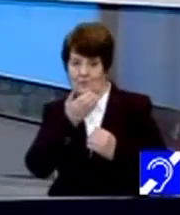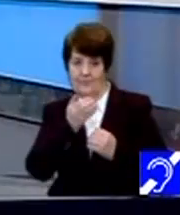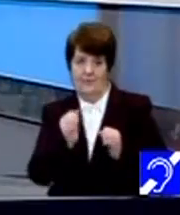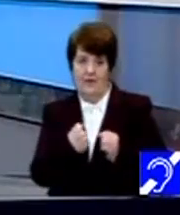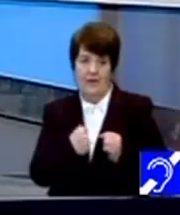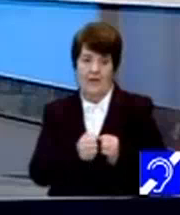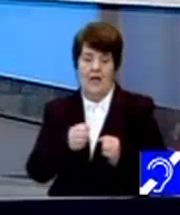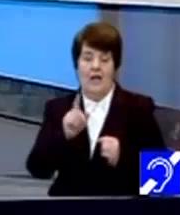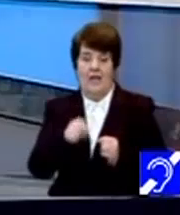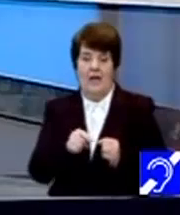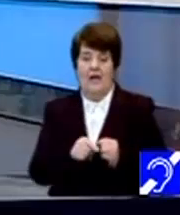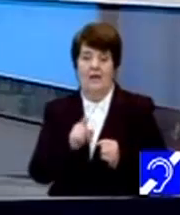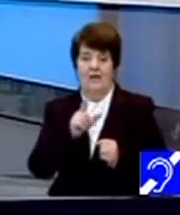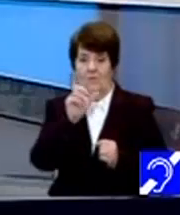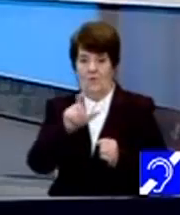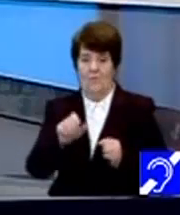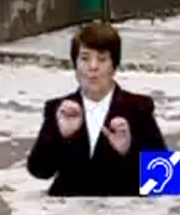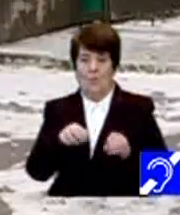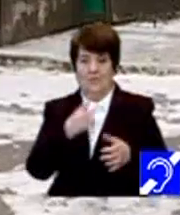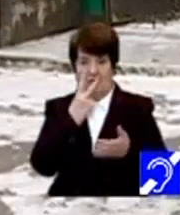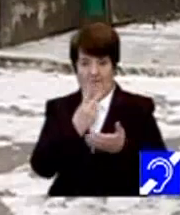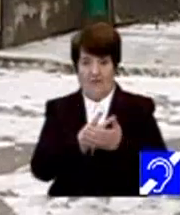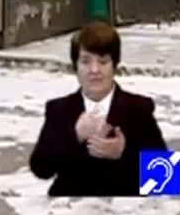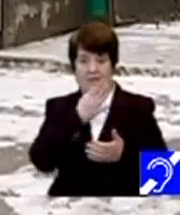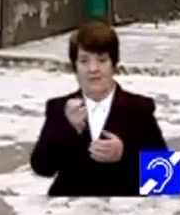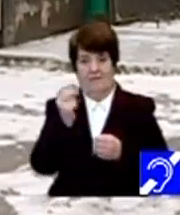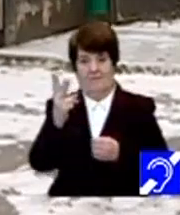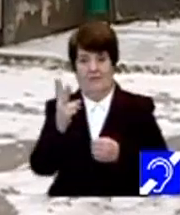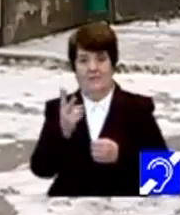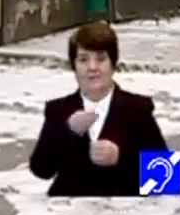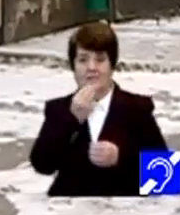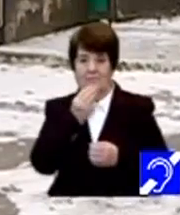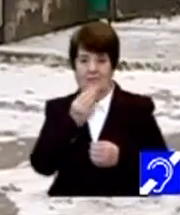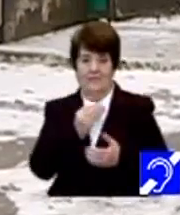iar vizitatorii le pot admira în timpul prânzului când se servește masa.